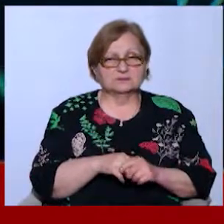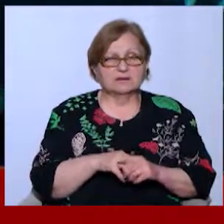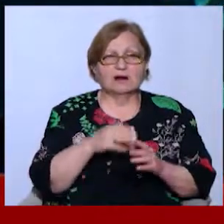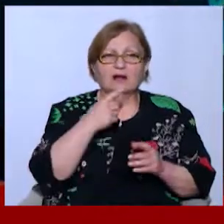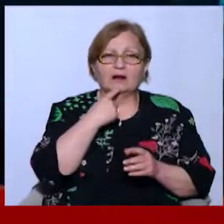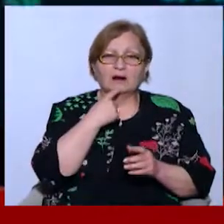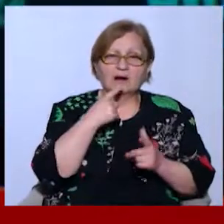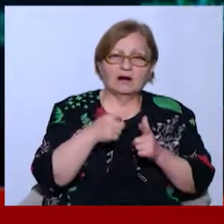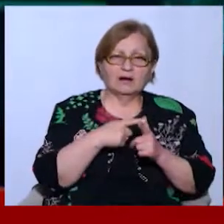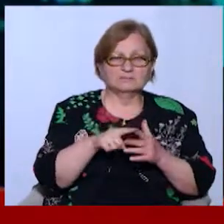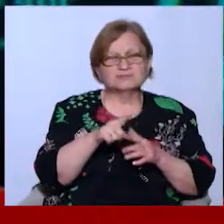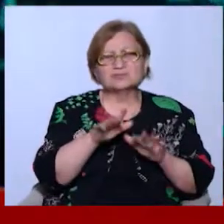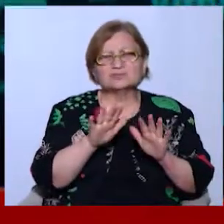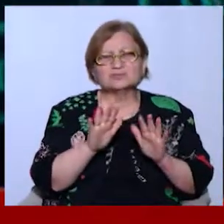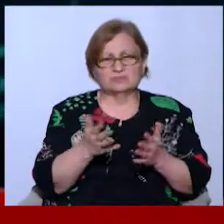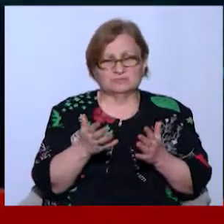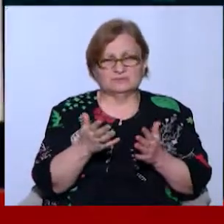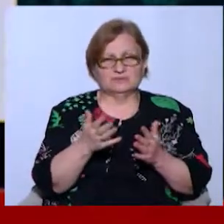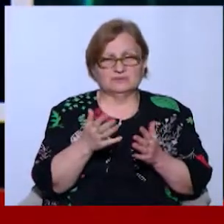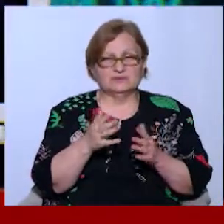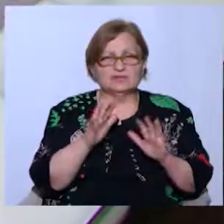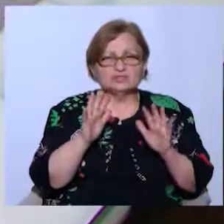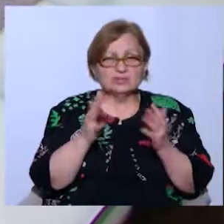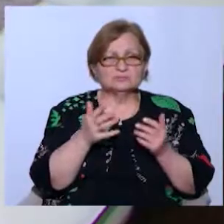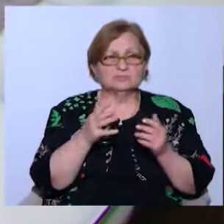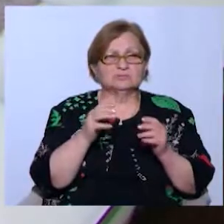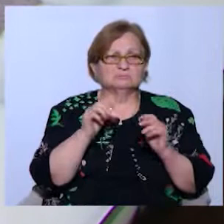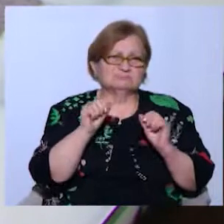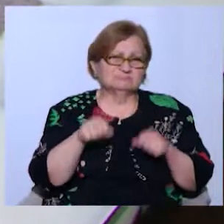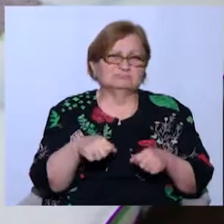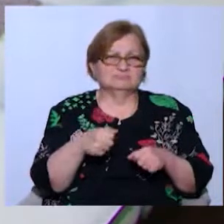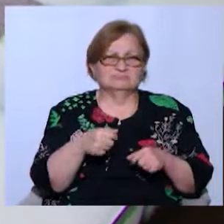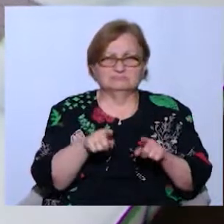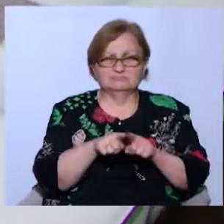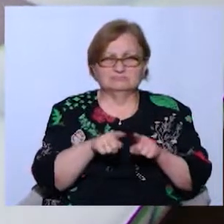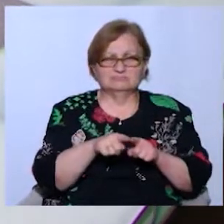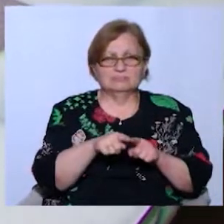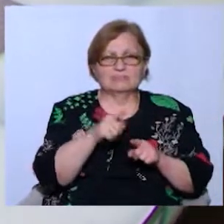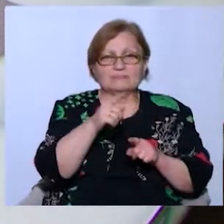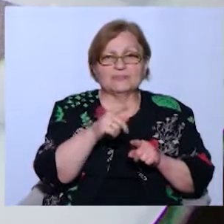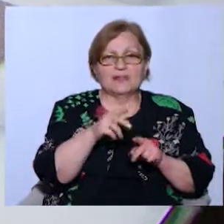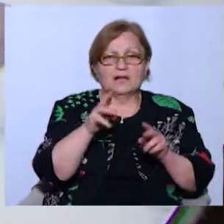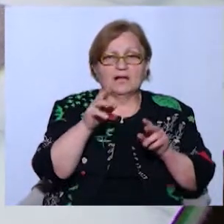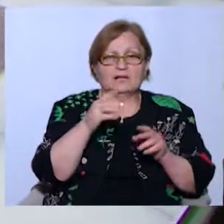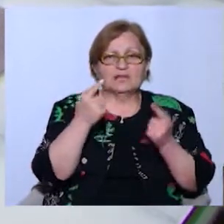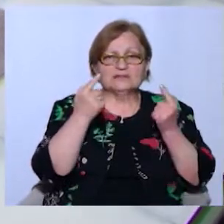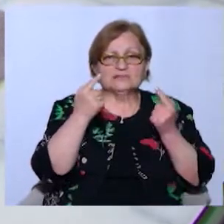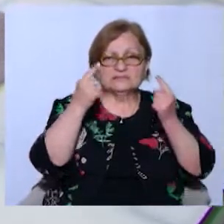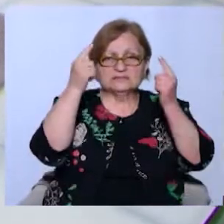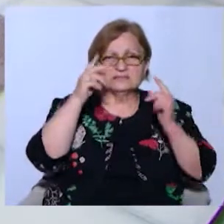ალბათობა არის შემთხვევითი პროცესი და შესაბამისად შემთხვევითი პროცესი ემორჩილება ეგრეთ წოდებული სტატისტიკური და დიდი